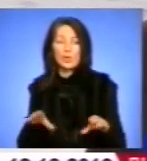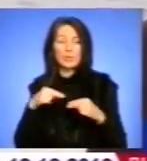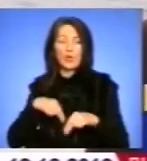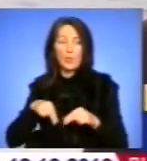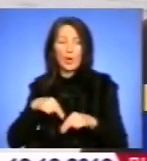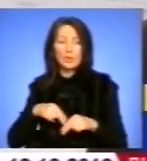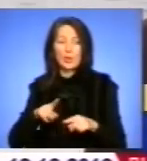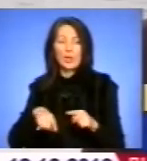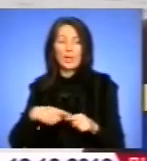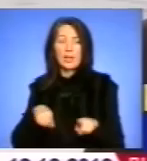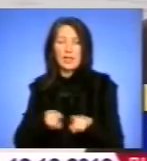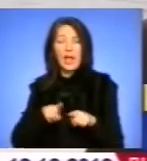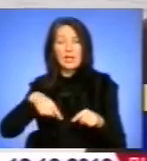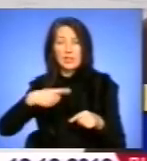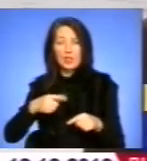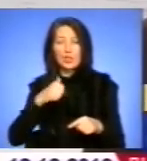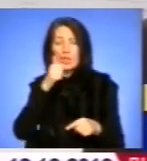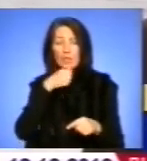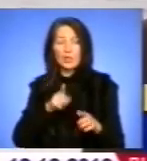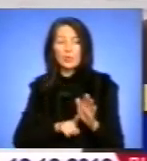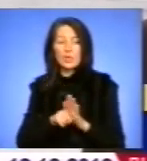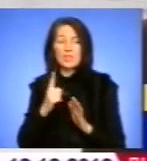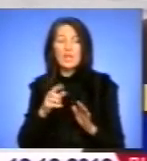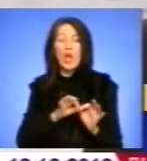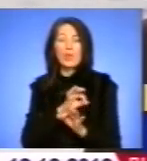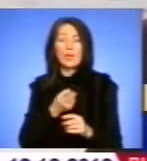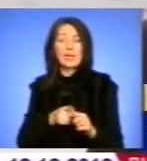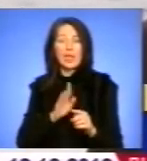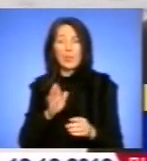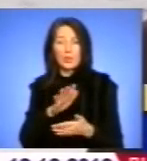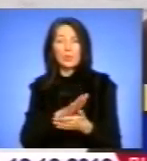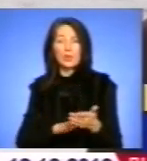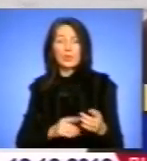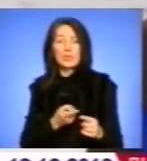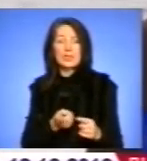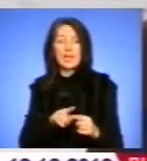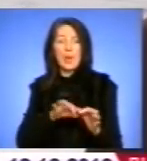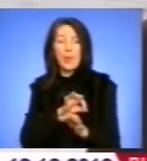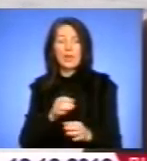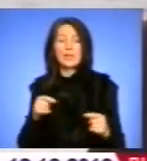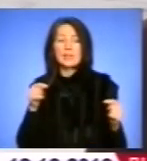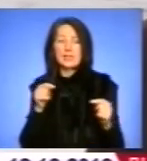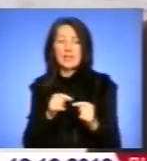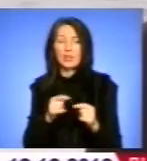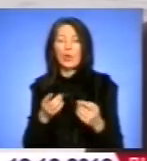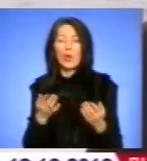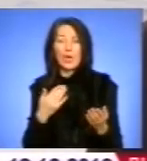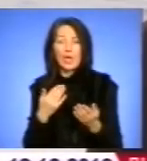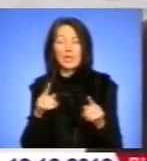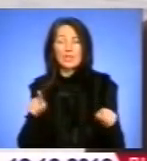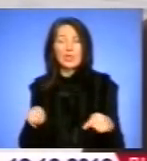Також наступного року розпочнеться ще один проект, який буде слідувати цьому проекту згідно створення адаптації до кліматичних змін.